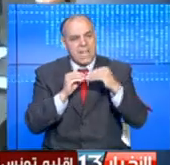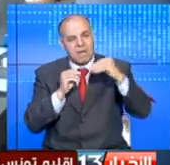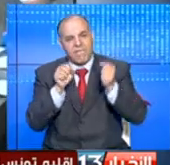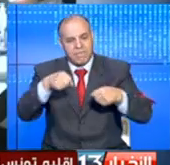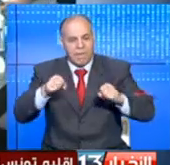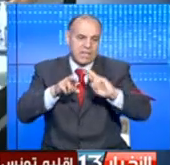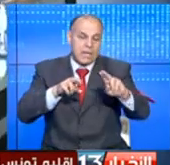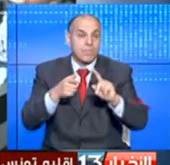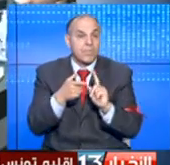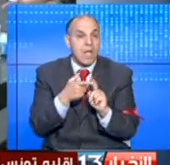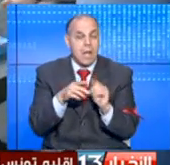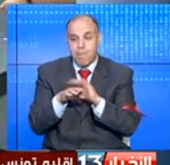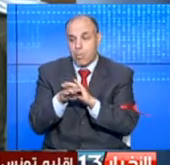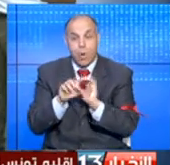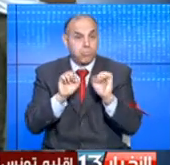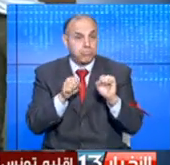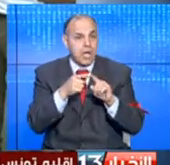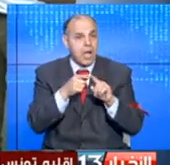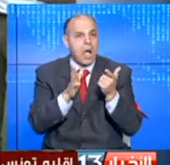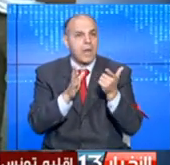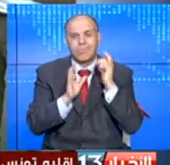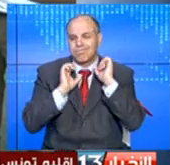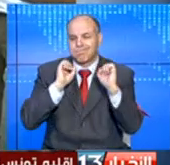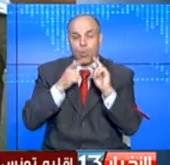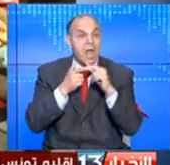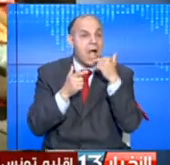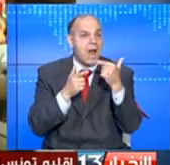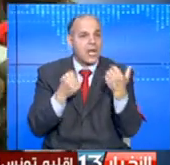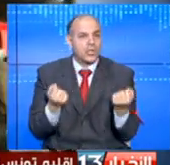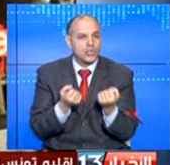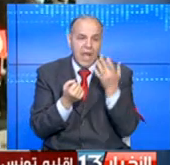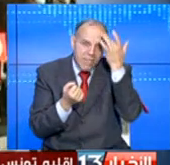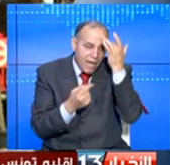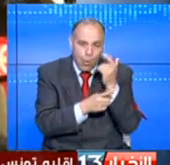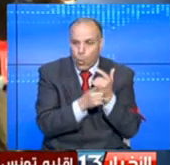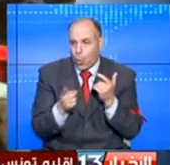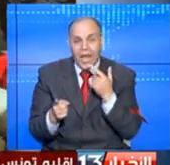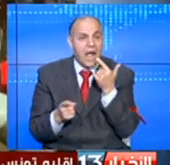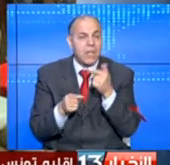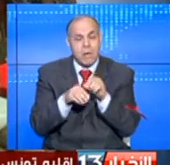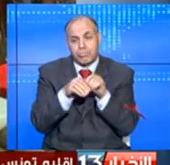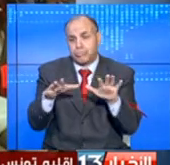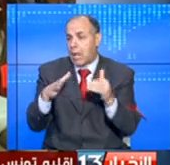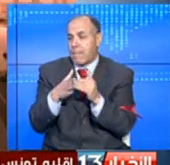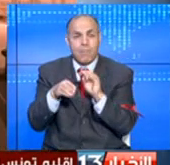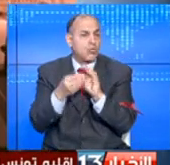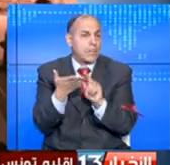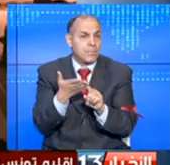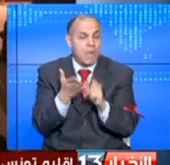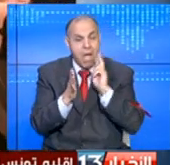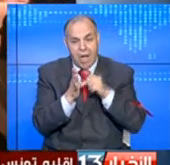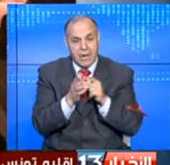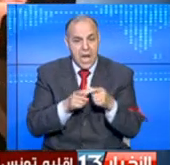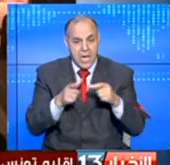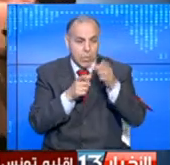وفي سياق متعلق ايضا بتخفيف القيود المفروضه على الانشطه الثقافيه بسبب انتشار وباء قرونا قررت